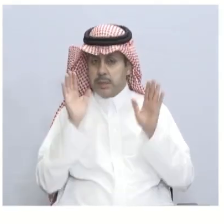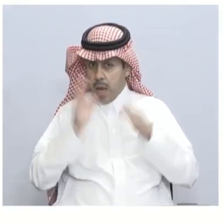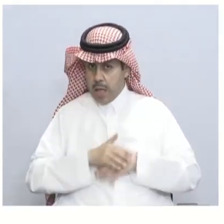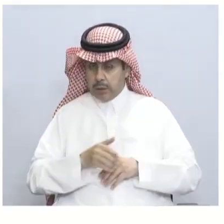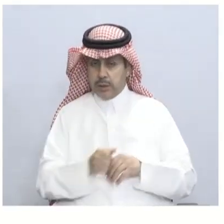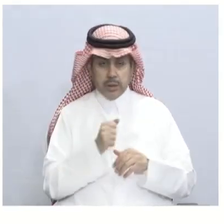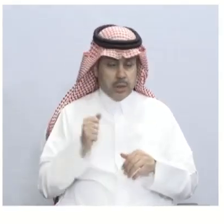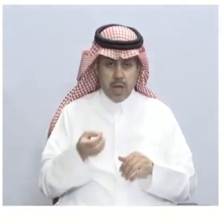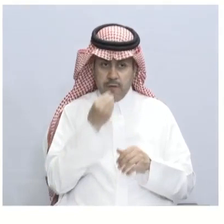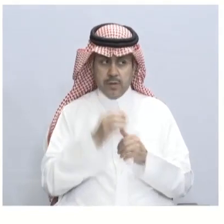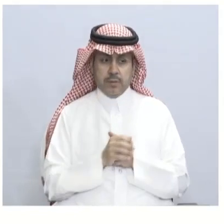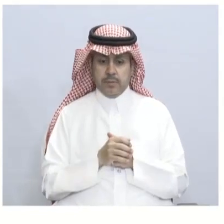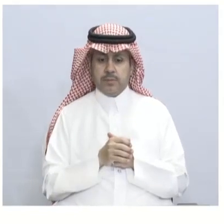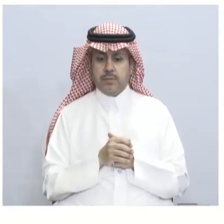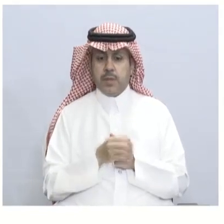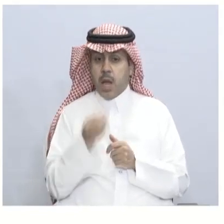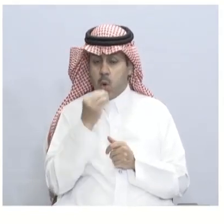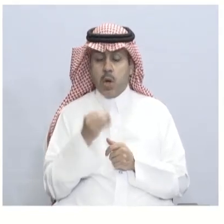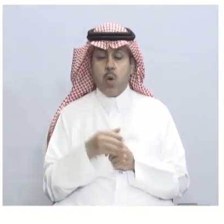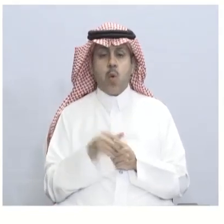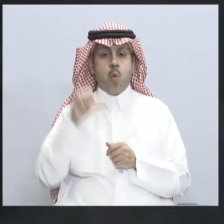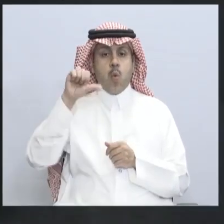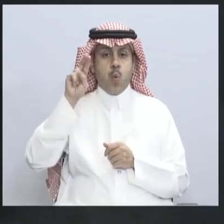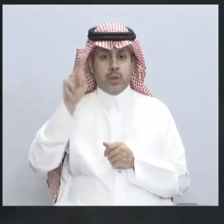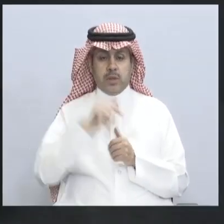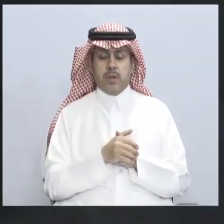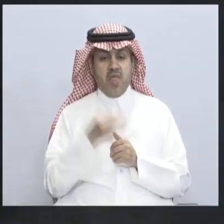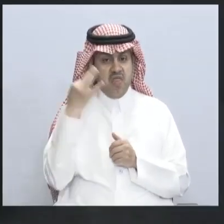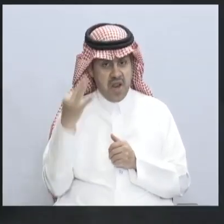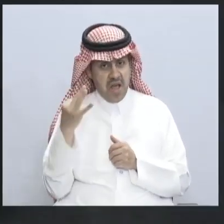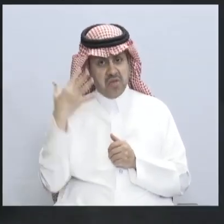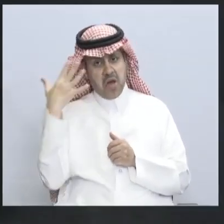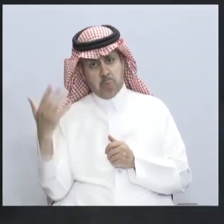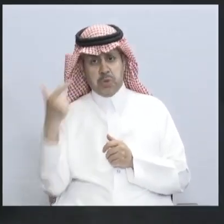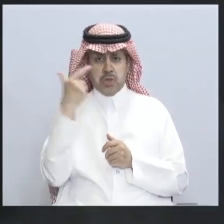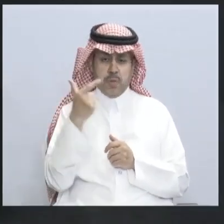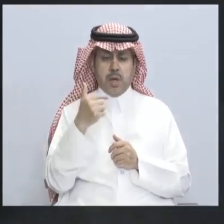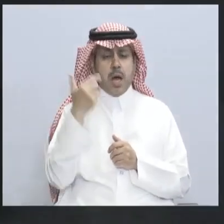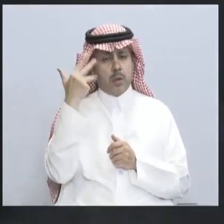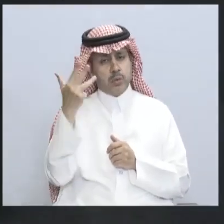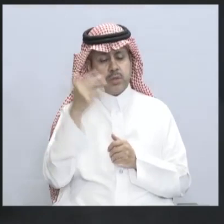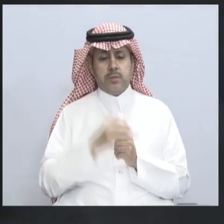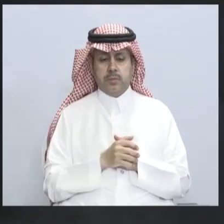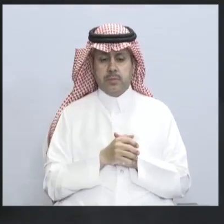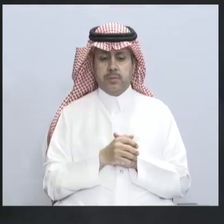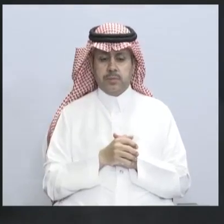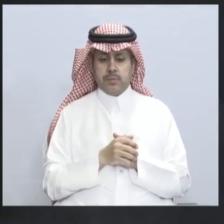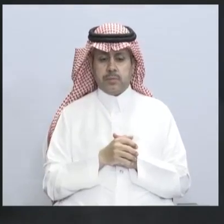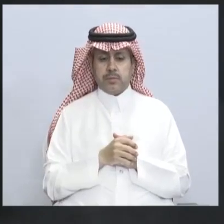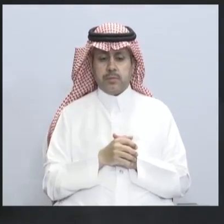الفطر وياكلهن وترا يعني اما ثلاث او خمس او سبع او تسع